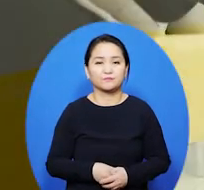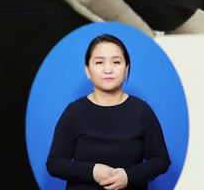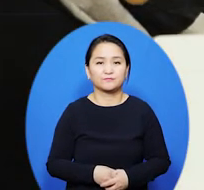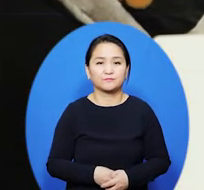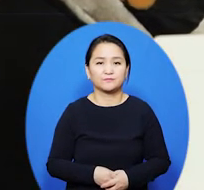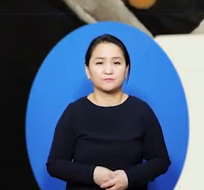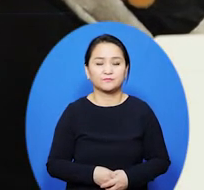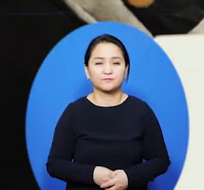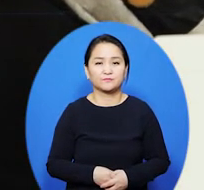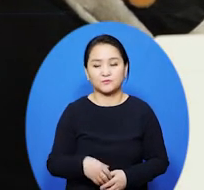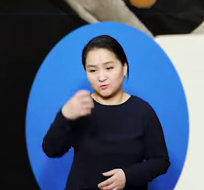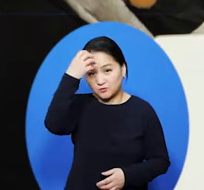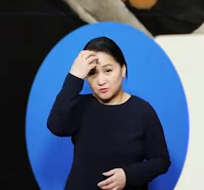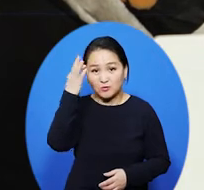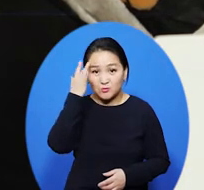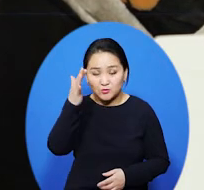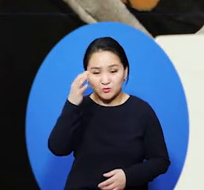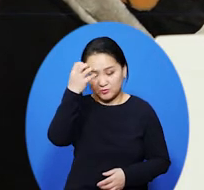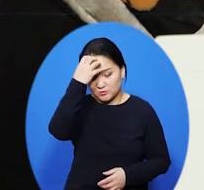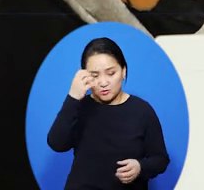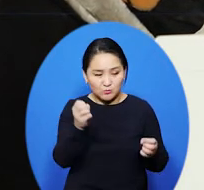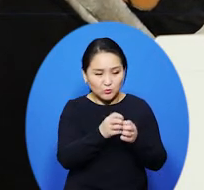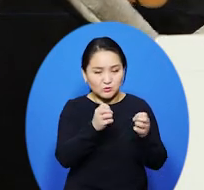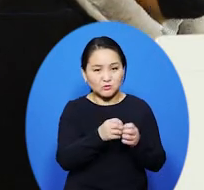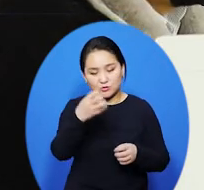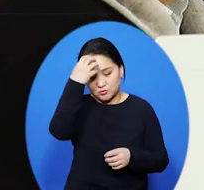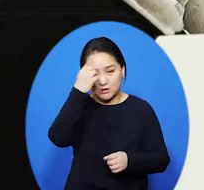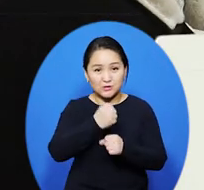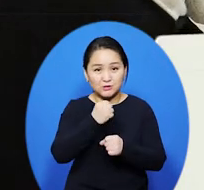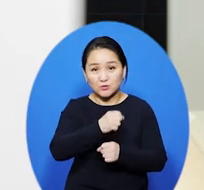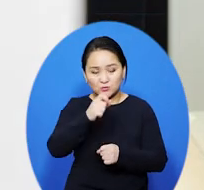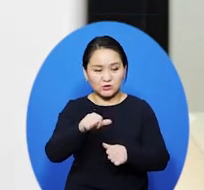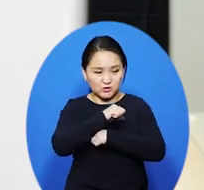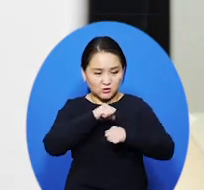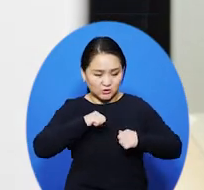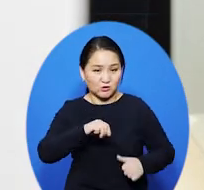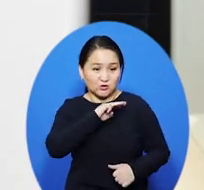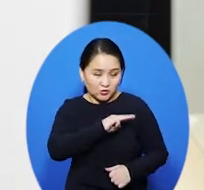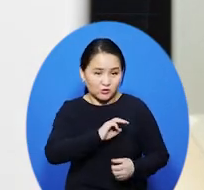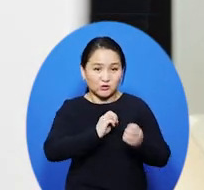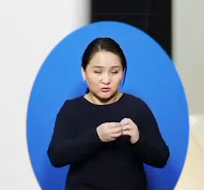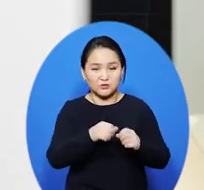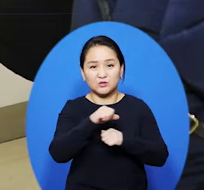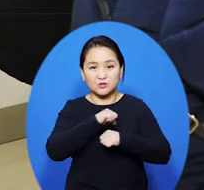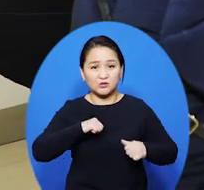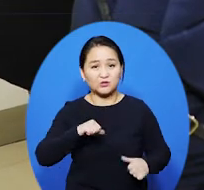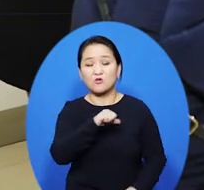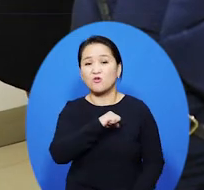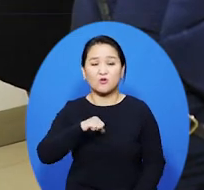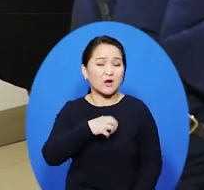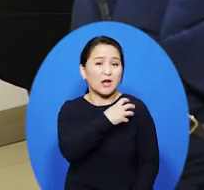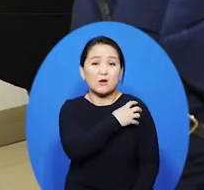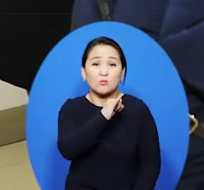өндөр. Эдгээрэ төрийн бодлого, төрийн бүтц, төрийн албан хаагчид иргэний төлөө чиглэн ажил авч, иргэн